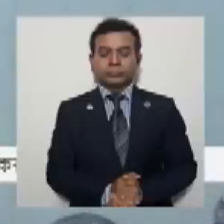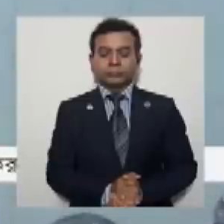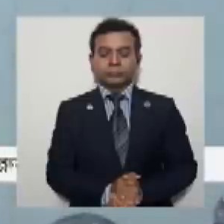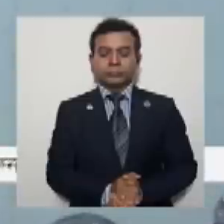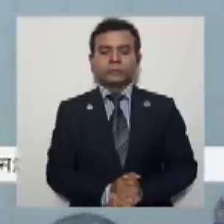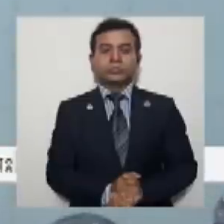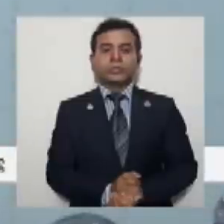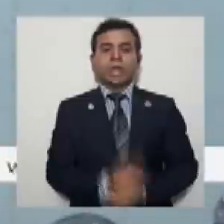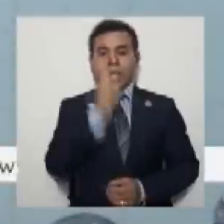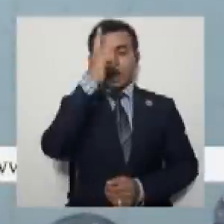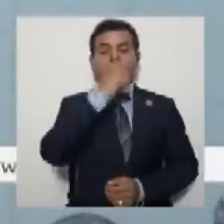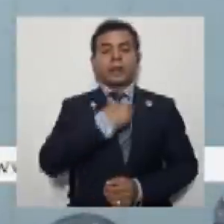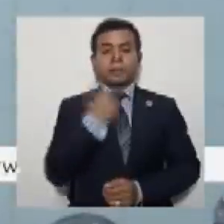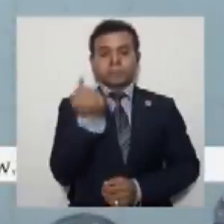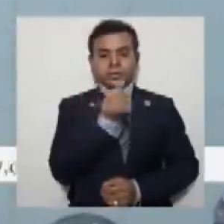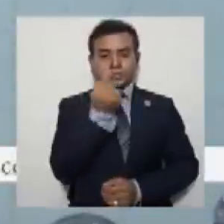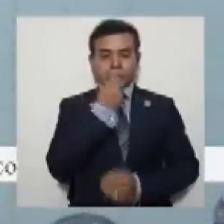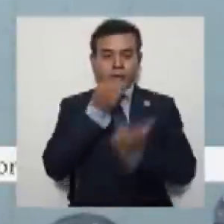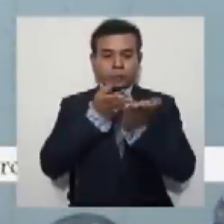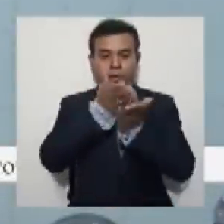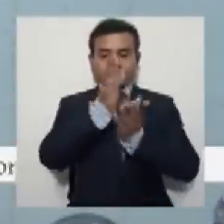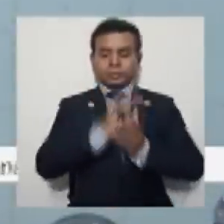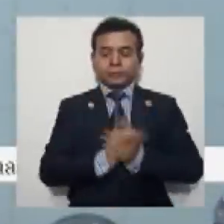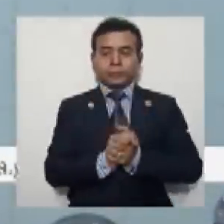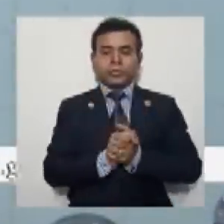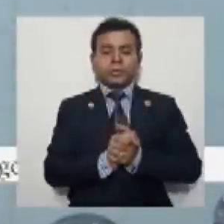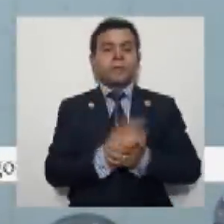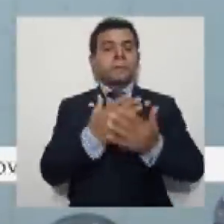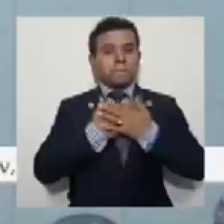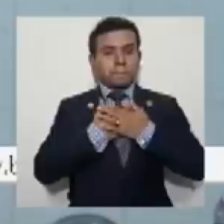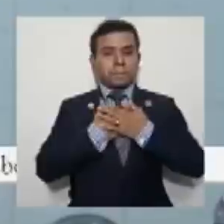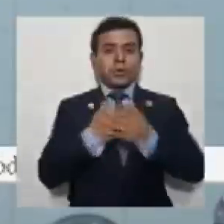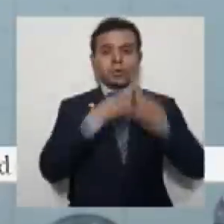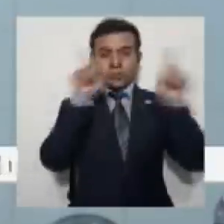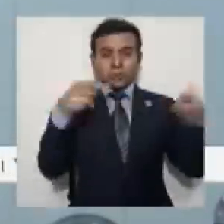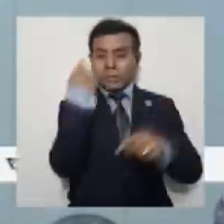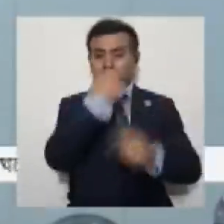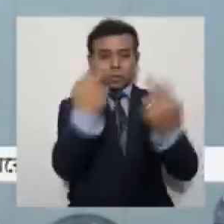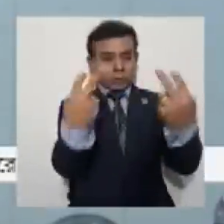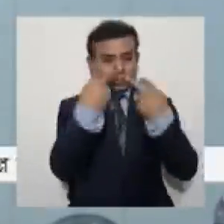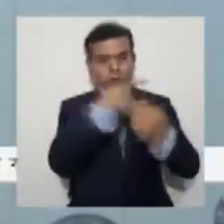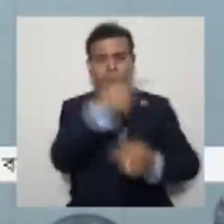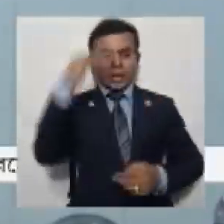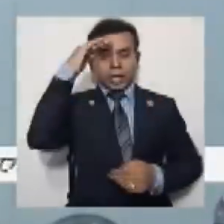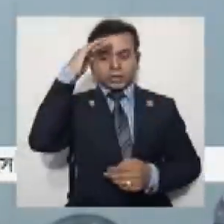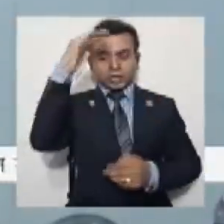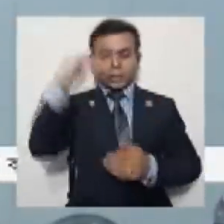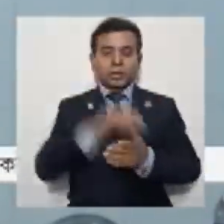প্রিয় দর্শকবৃন্দ, আসসালাম আলাইকুম। আশা করি আপনারা সকলে ভালো আছেন, সুস্থ আছেন।